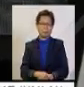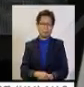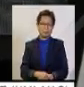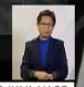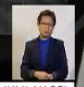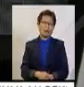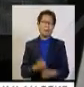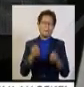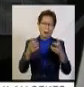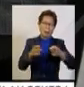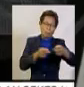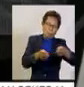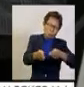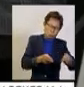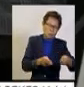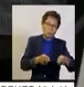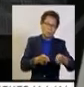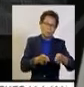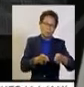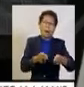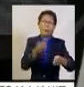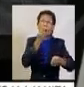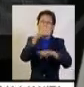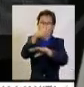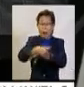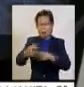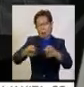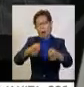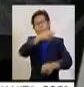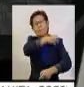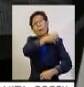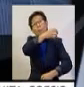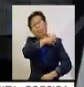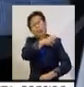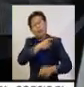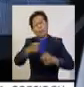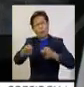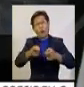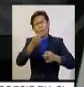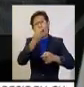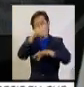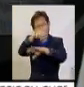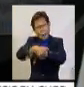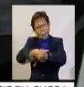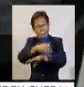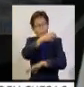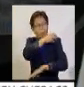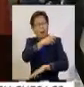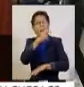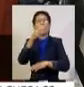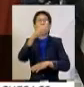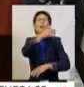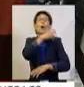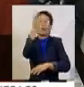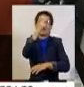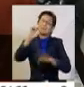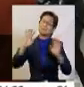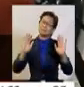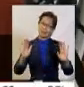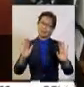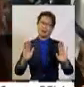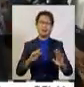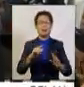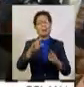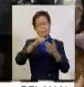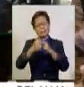Kebanyakan pengurusan itu akan dilakukan oleh pegawai-pegawai kerajaan. Mengulas